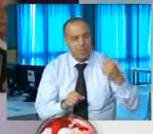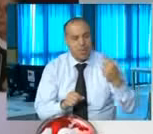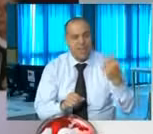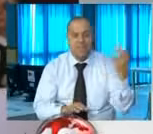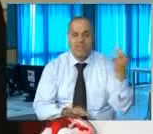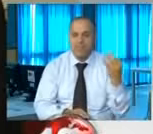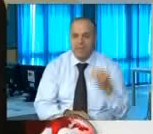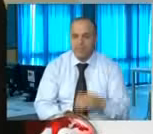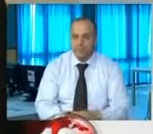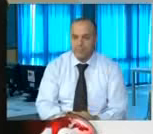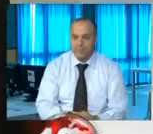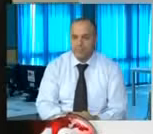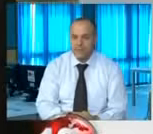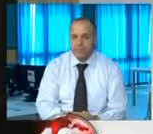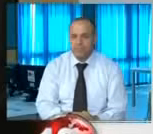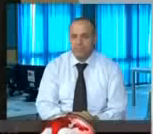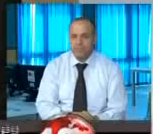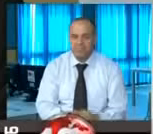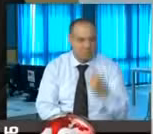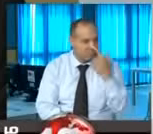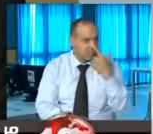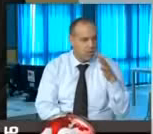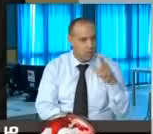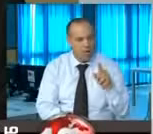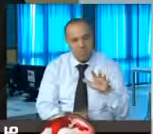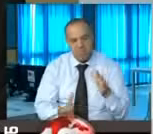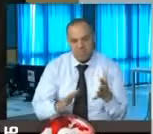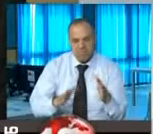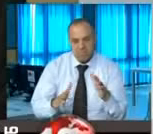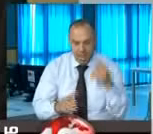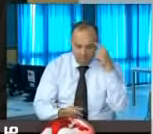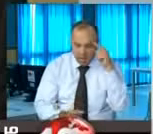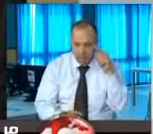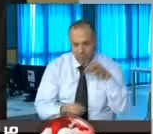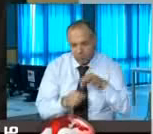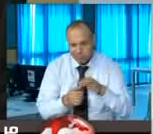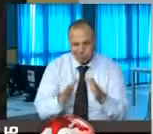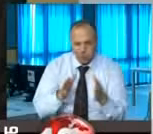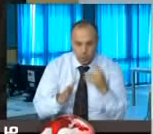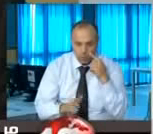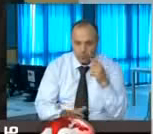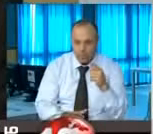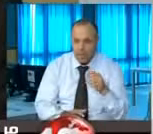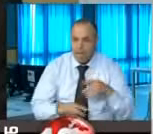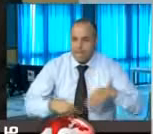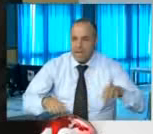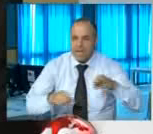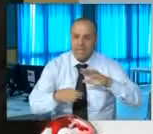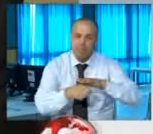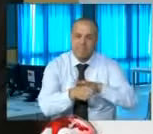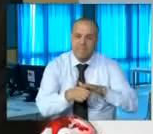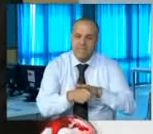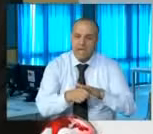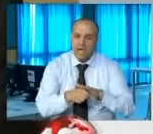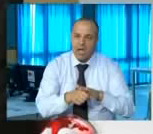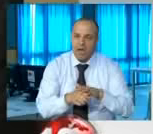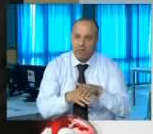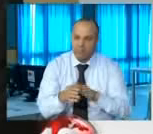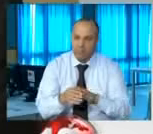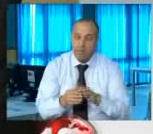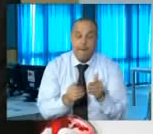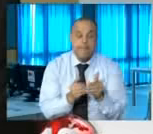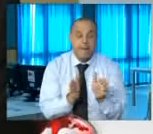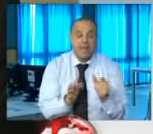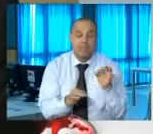37.1%. بخصوص التشكيكات، احنا تعرفي ان كل المكاتب الاقتراع كانت مغطاة بالملاحظين منذ فتح